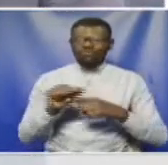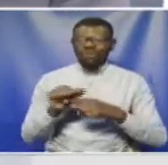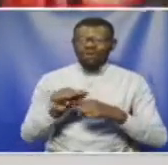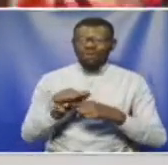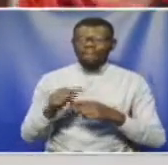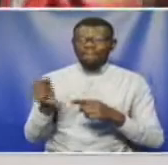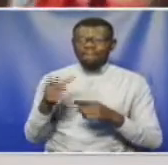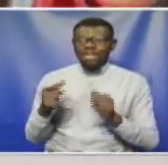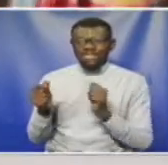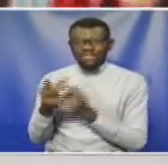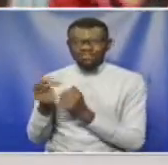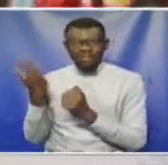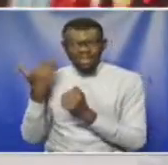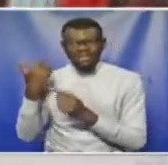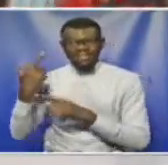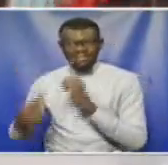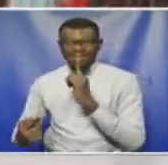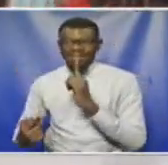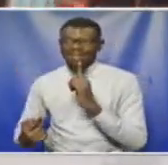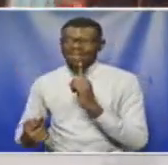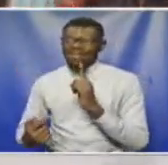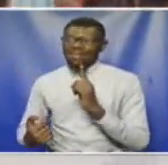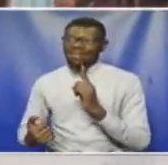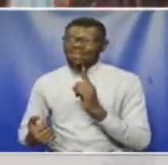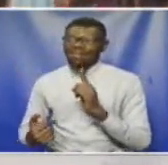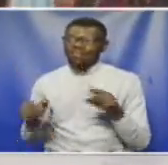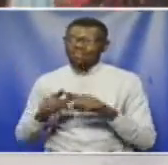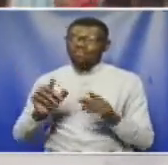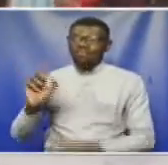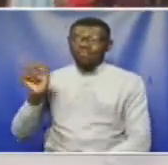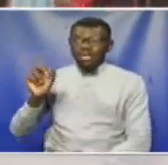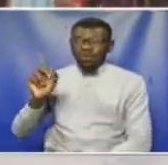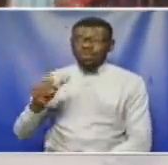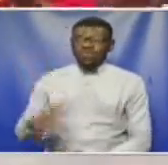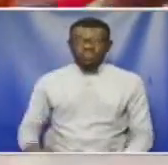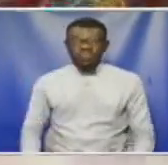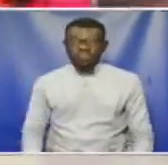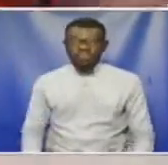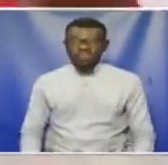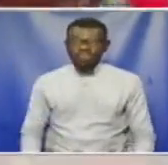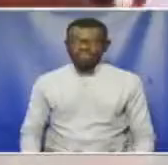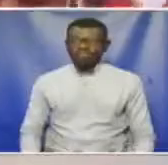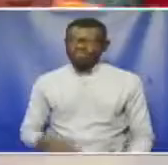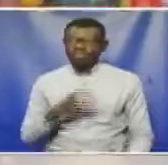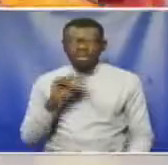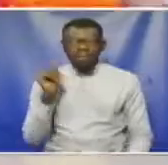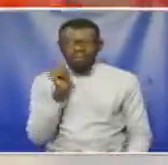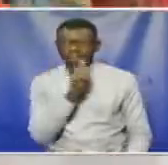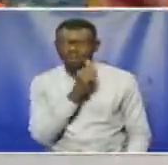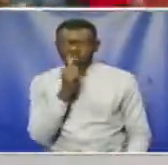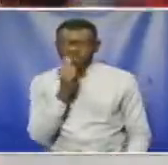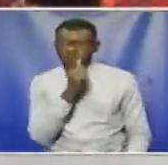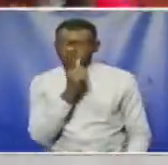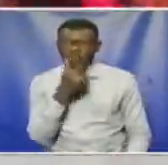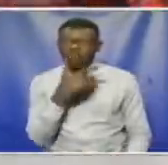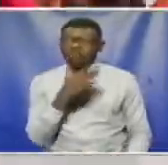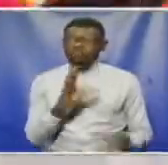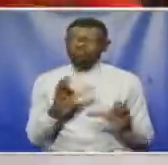last year. Hayo ya kijiri hapa Nairobi, chama cha shule za binafsi zenye gharama nafuu almaarufu